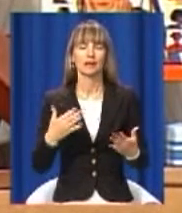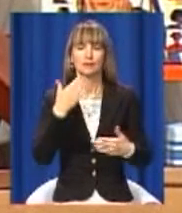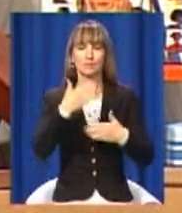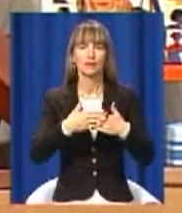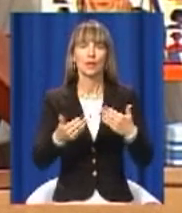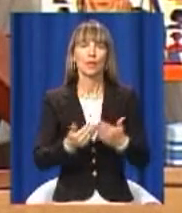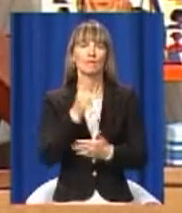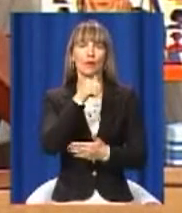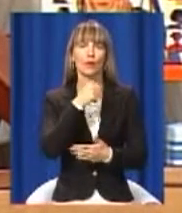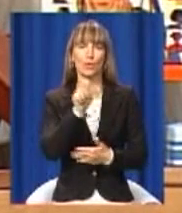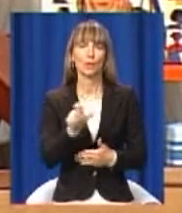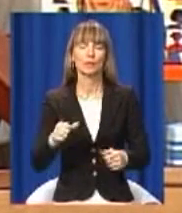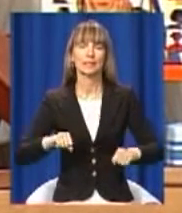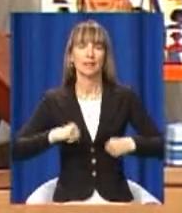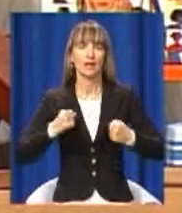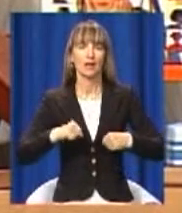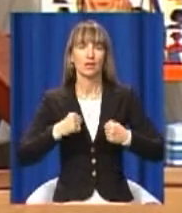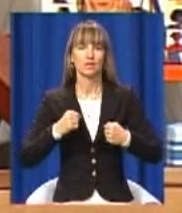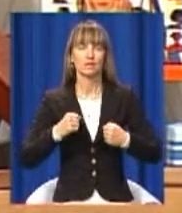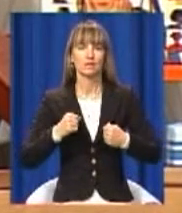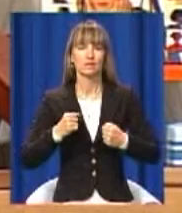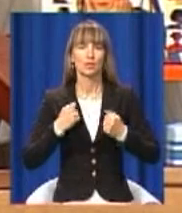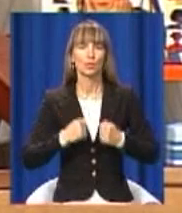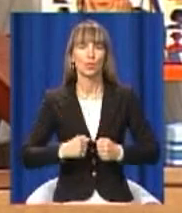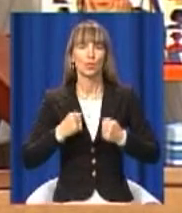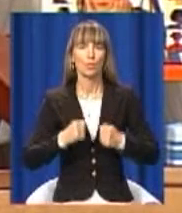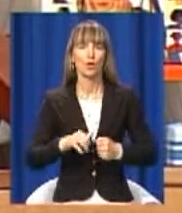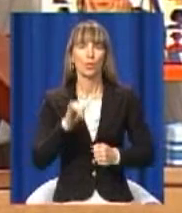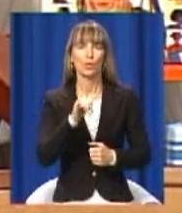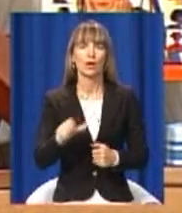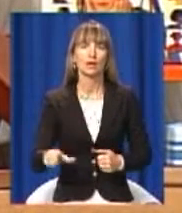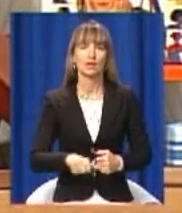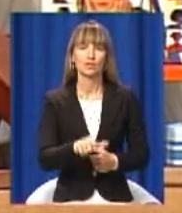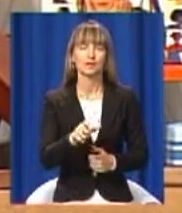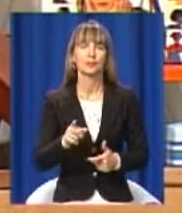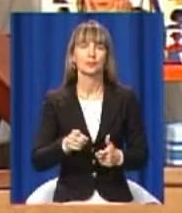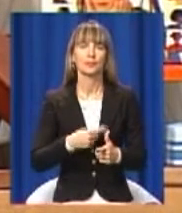Напередодні Нового року люди стараються іскупатися у річці,